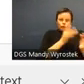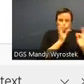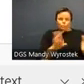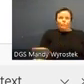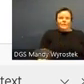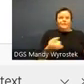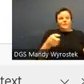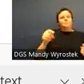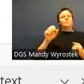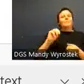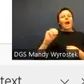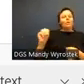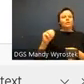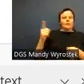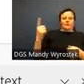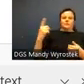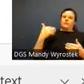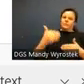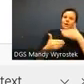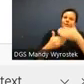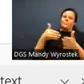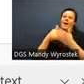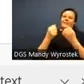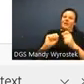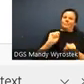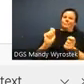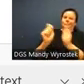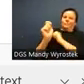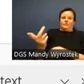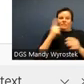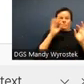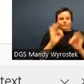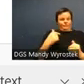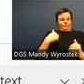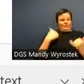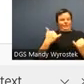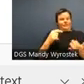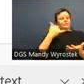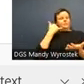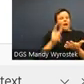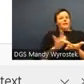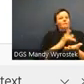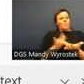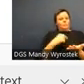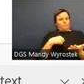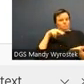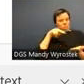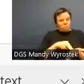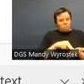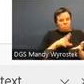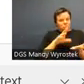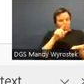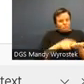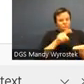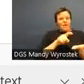linken Seite eine verschachtelte Liste mit zwei Ebenen. Und so wird eben die Smart Art auch erzeugt. Das heißt, man